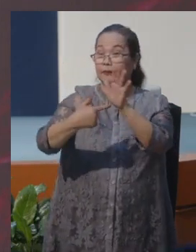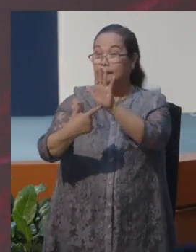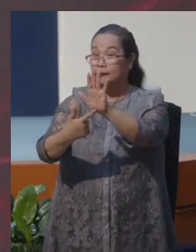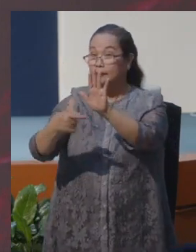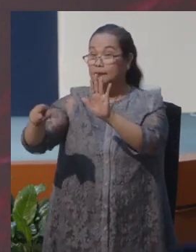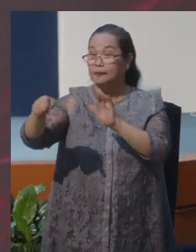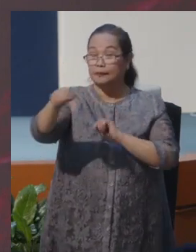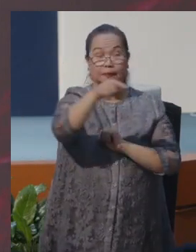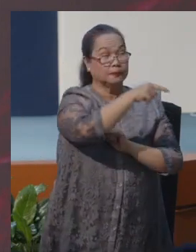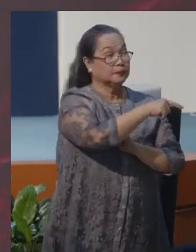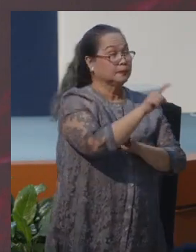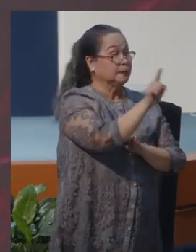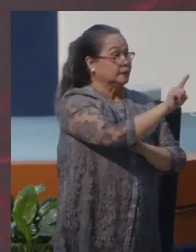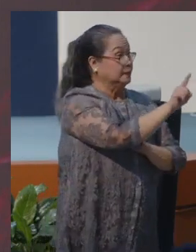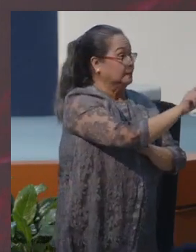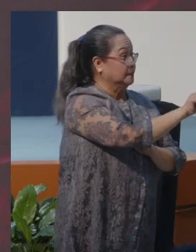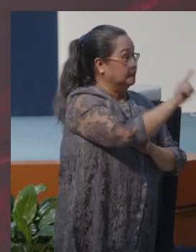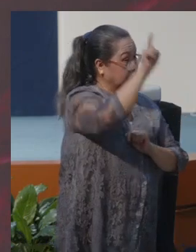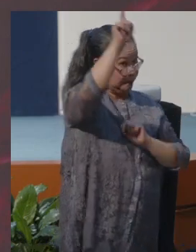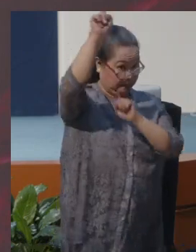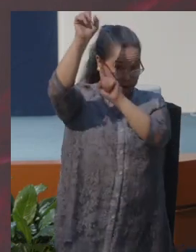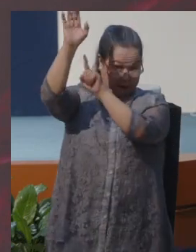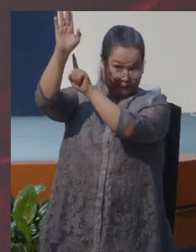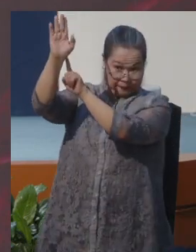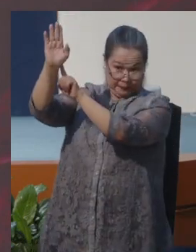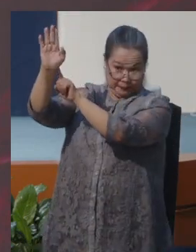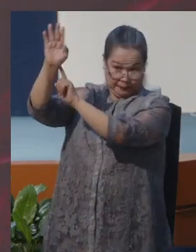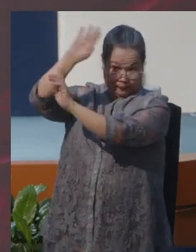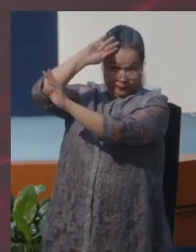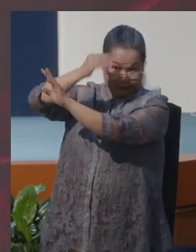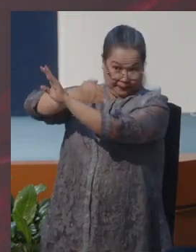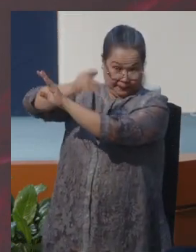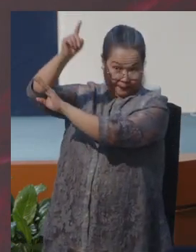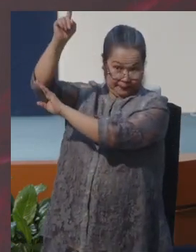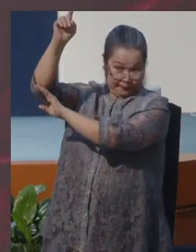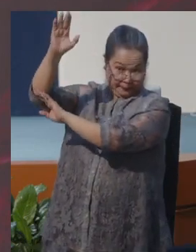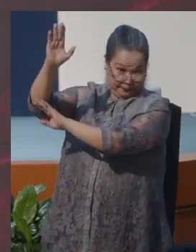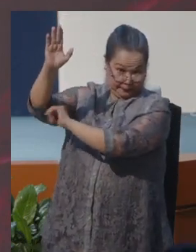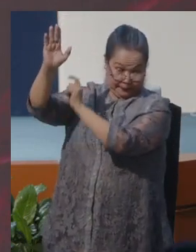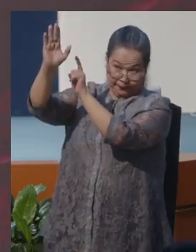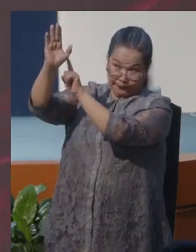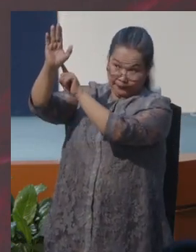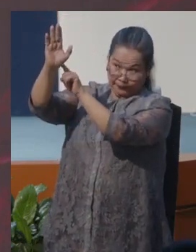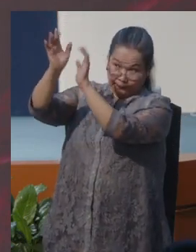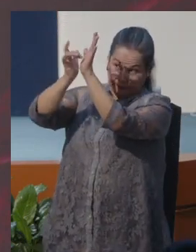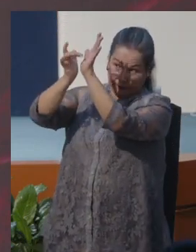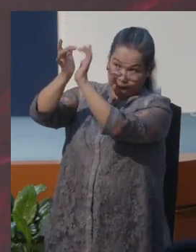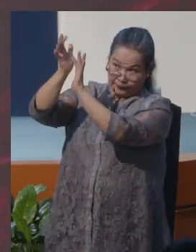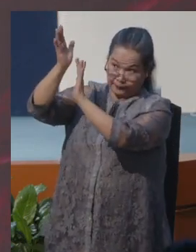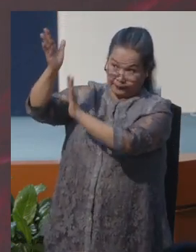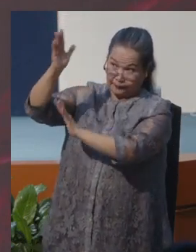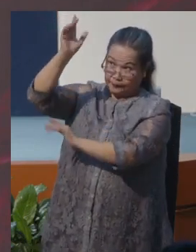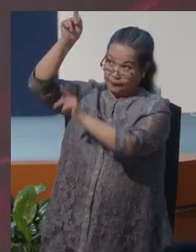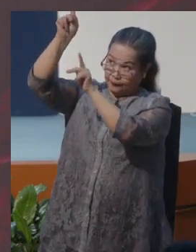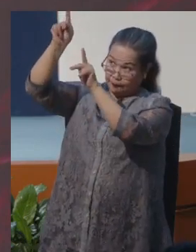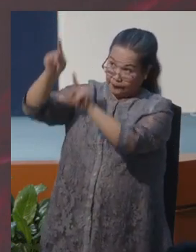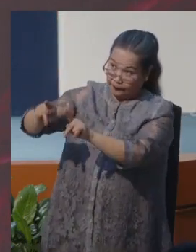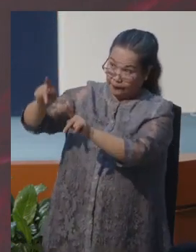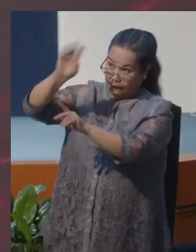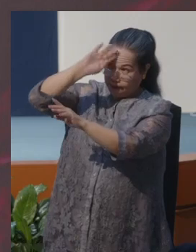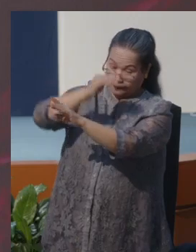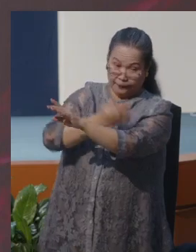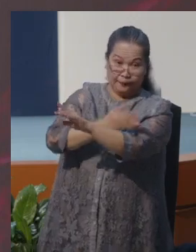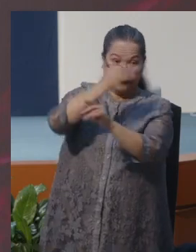atin na kahit ang ating Panginoon nga ay Son of God, sa kanyang pagiging tao siya ay tunay na Son of